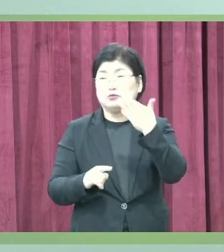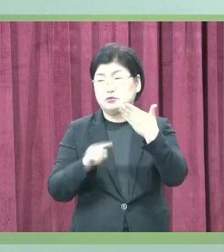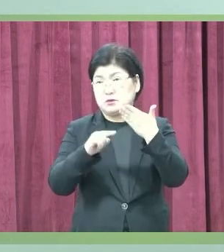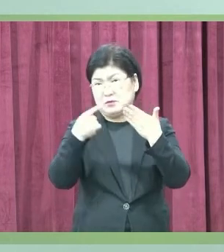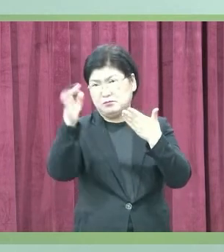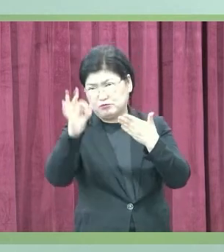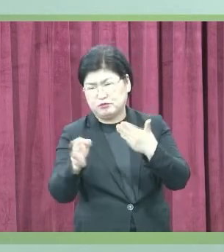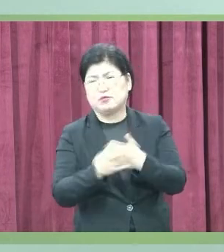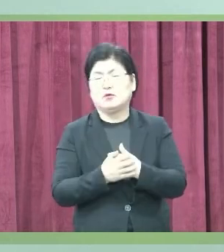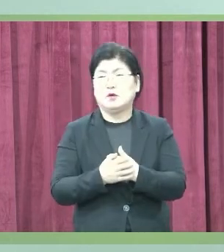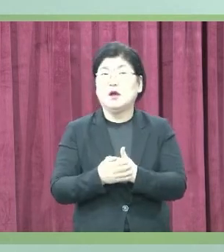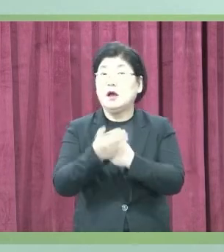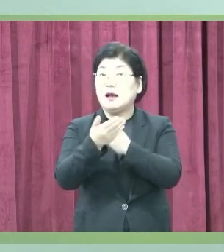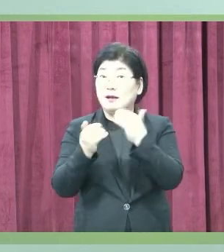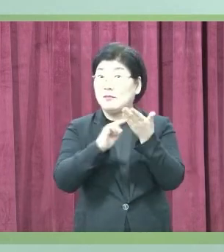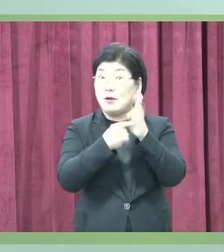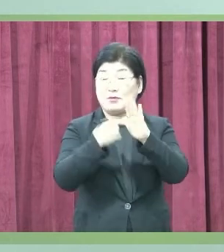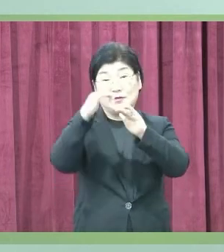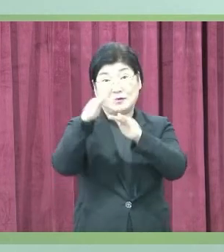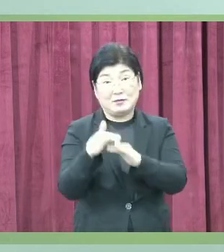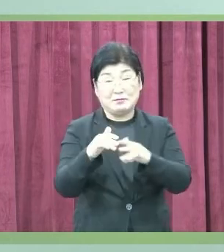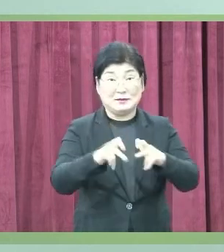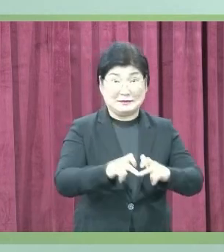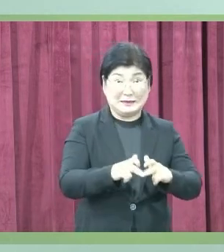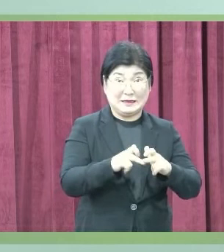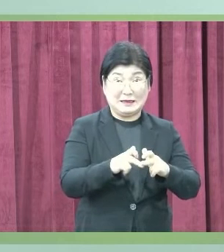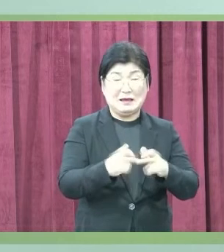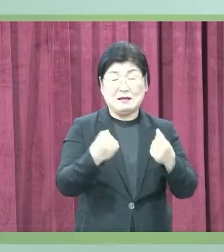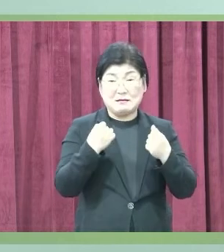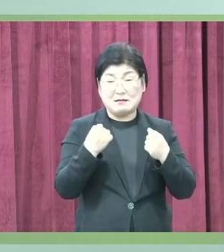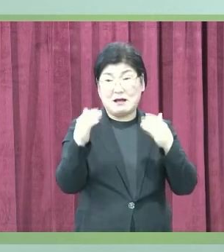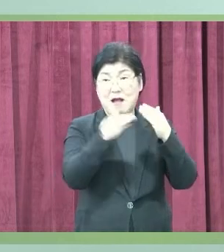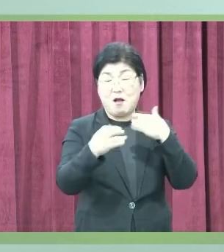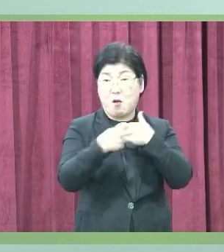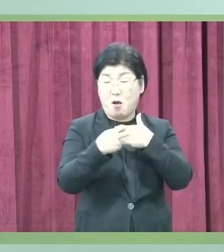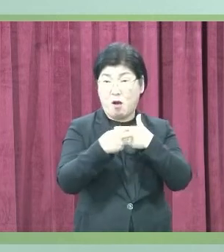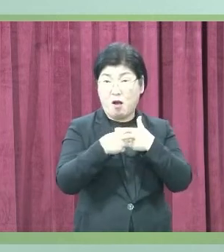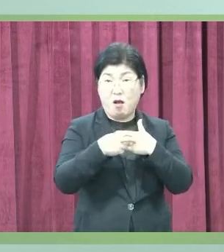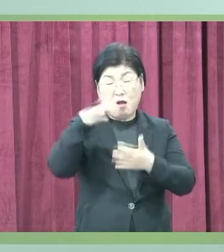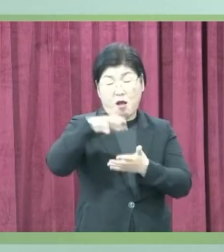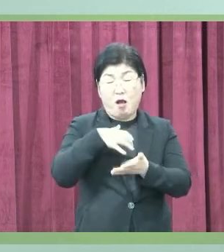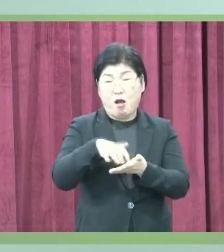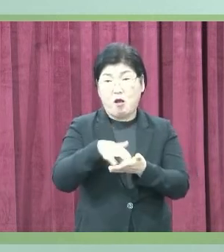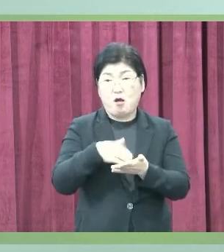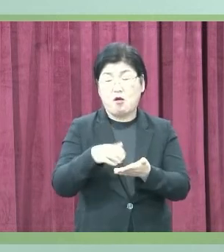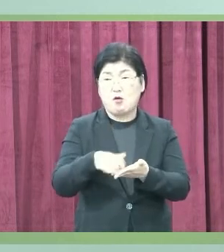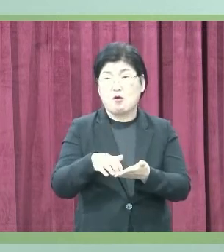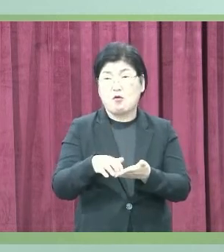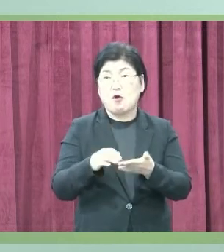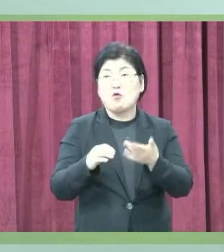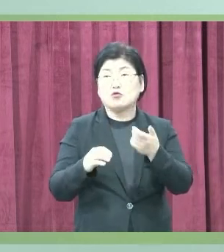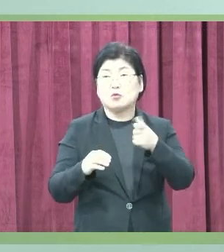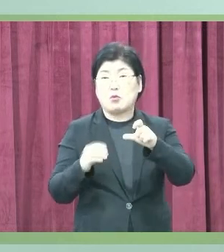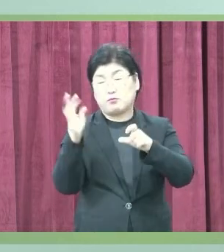도출되었습니다. 앞서 발표한 저희 장애인 건강보건 통계에서는 약 65% 비율로